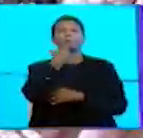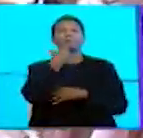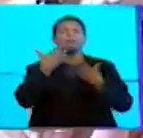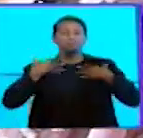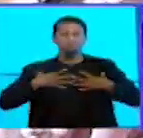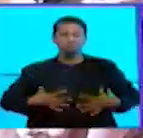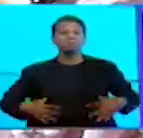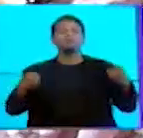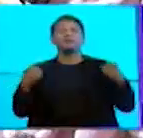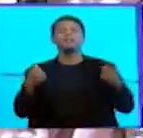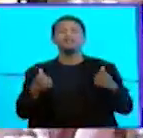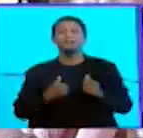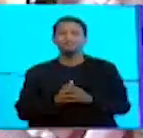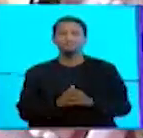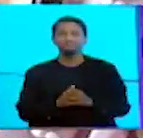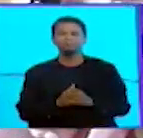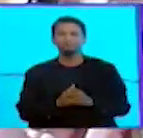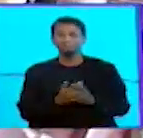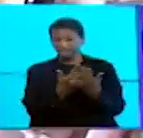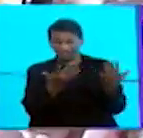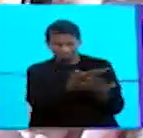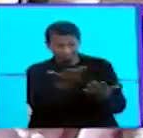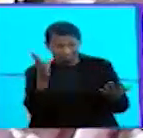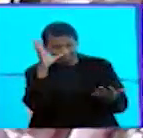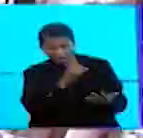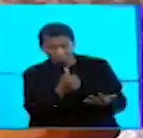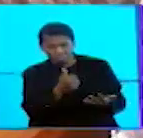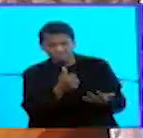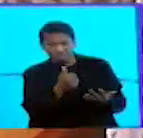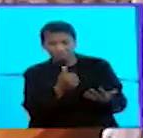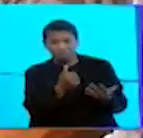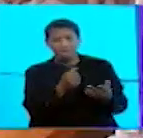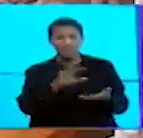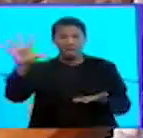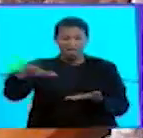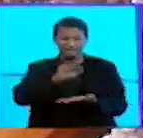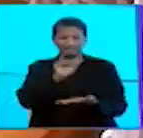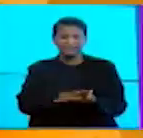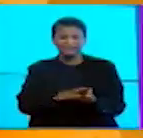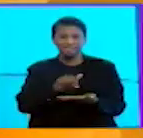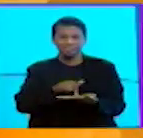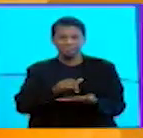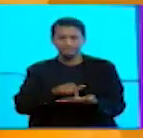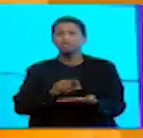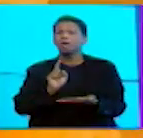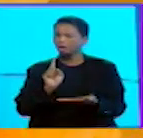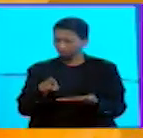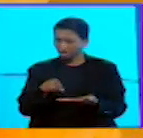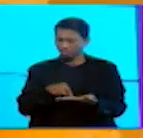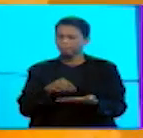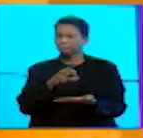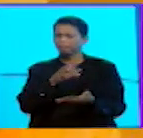Nah, pemirsa, tahukah Anda nyatanya hadis ini berkorelasi erat dengan manfaat madu secara medis? Berikut manfaat